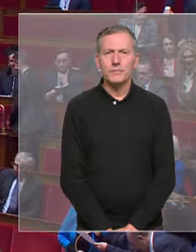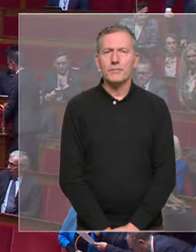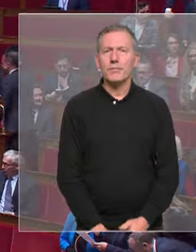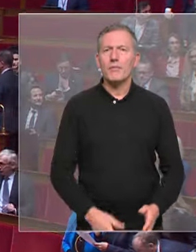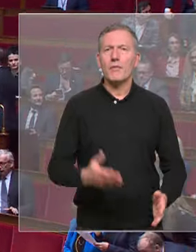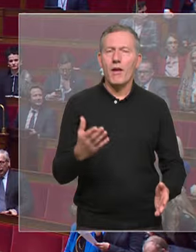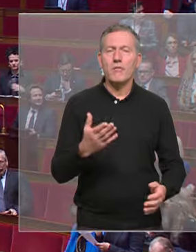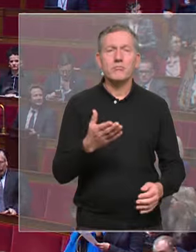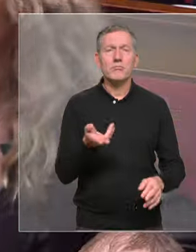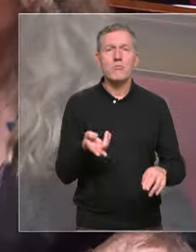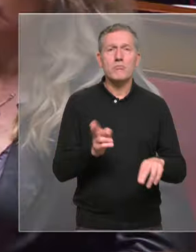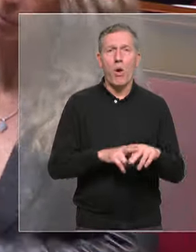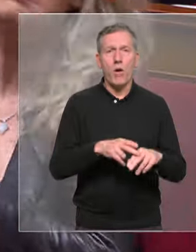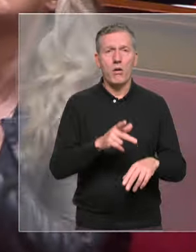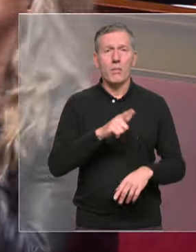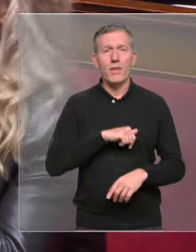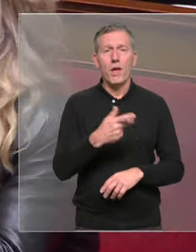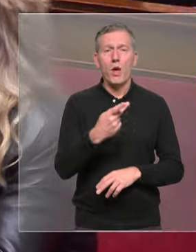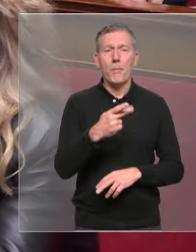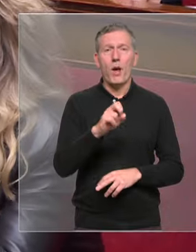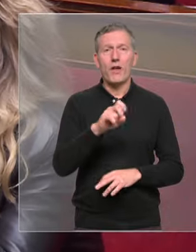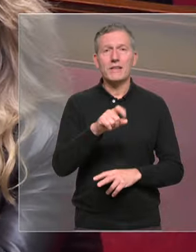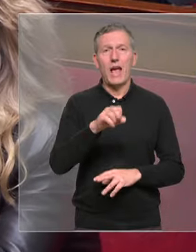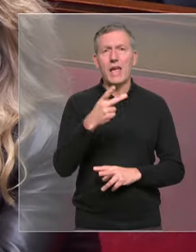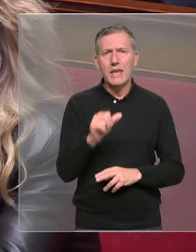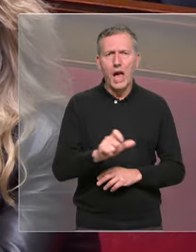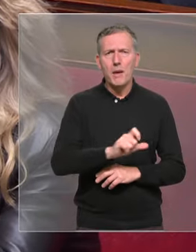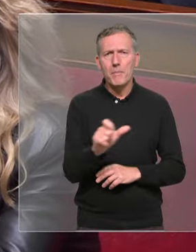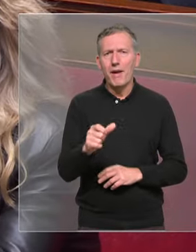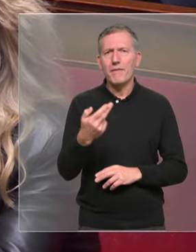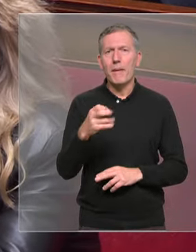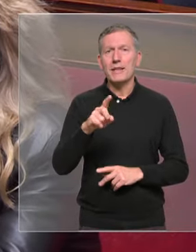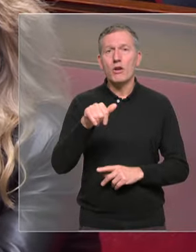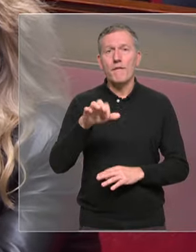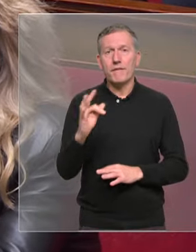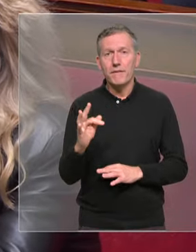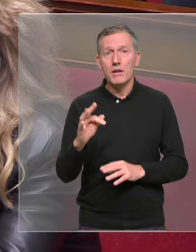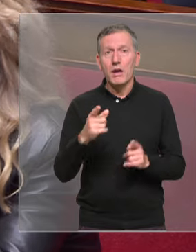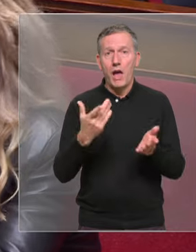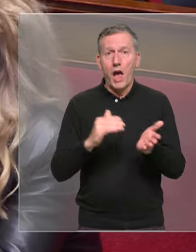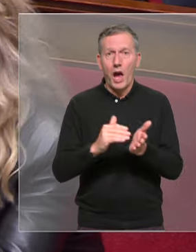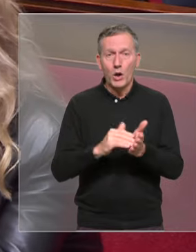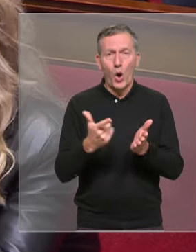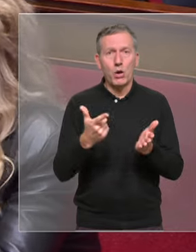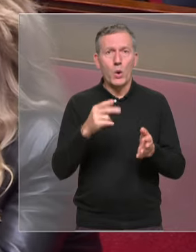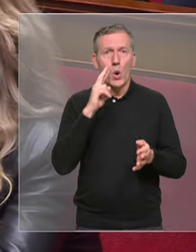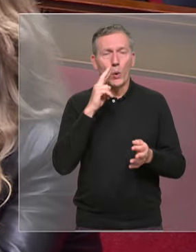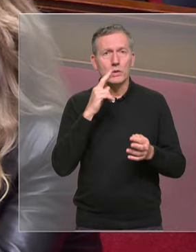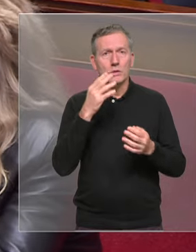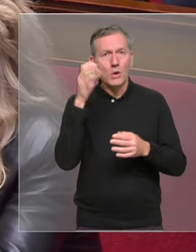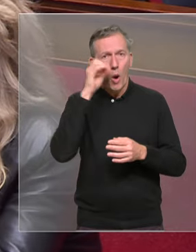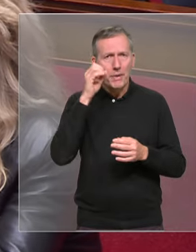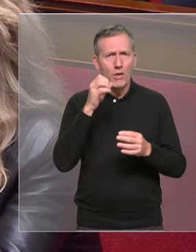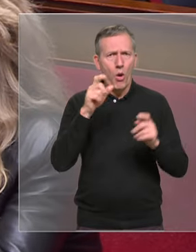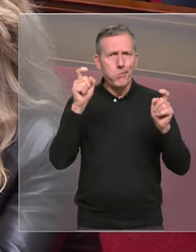Après les assassinats politiques d'Anna Politkovskaya, Boris Nemtsov, la liberté d'opinion ne fait que reculer en Russie. À quelques jours de